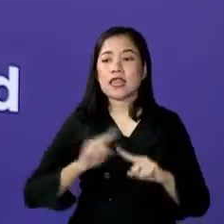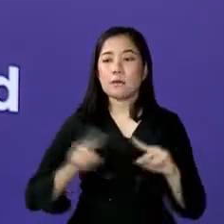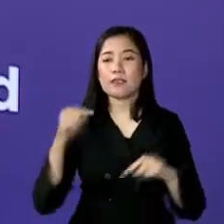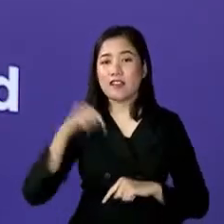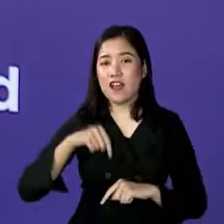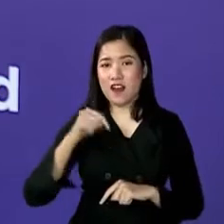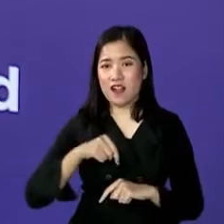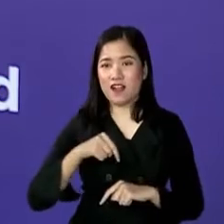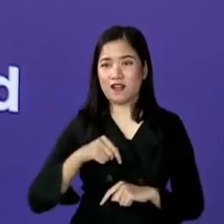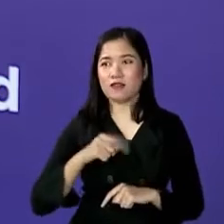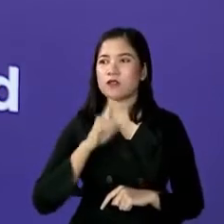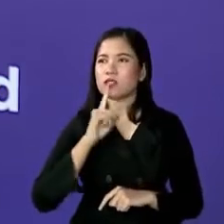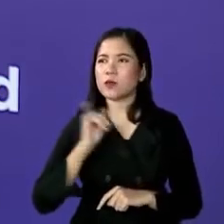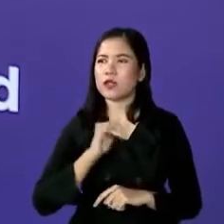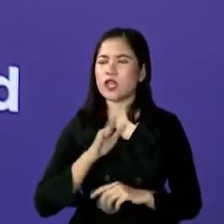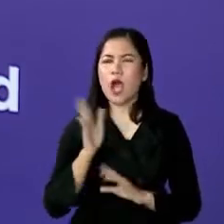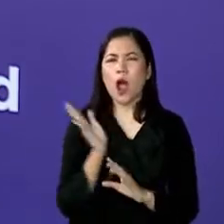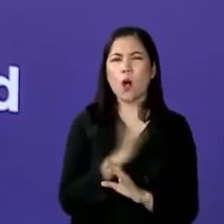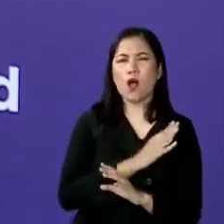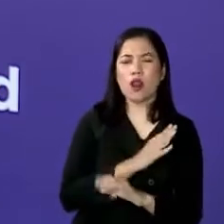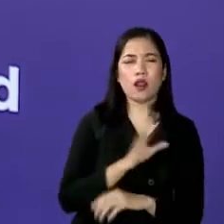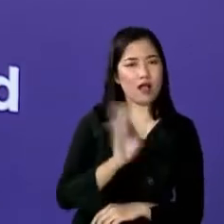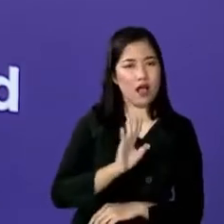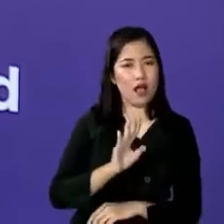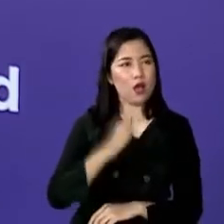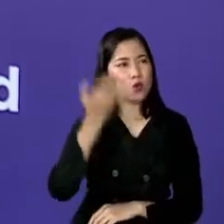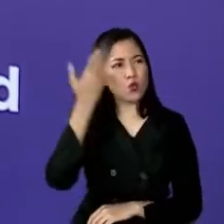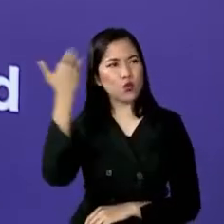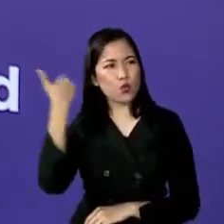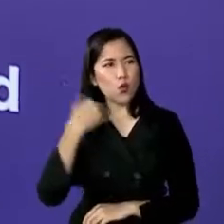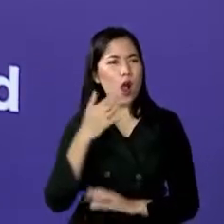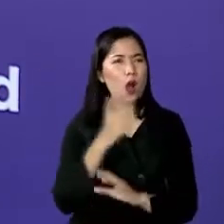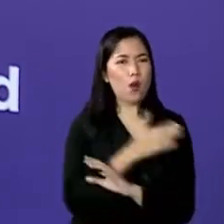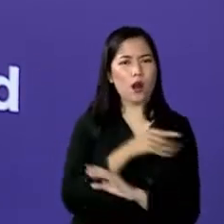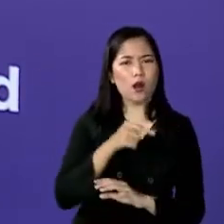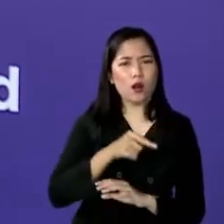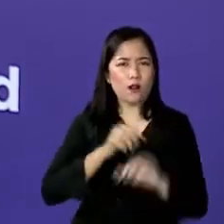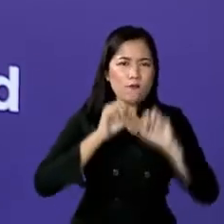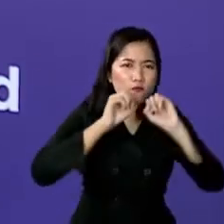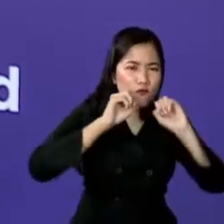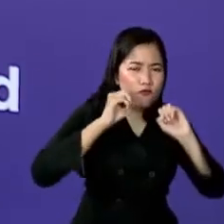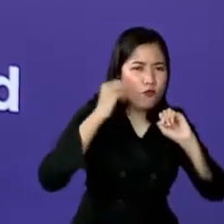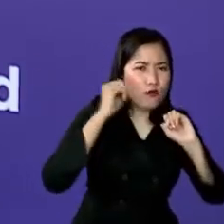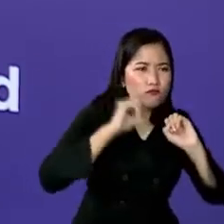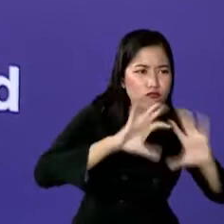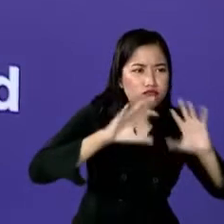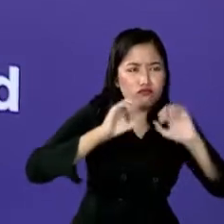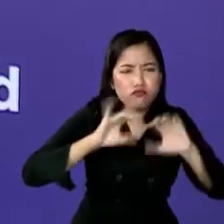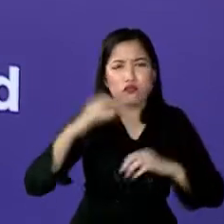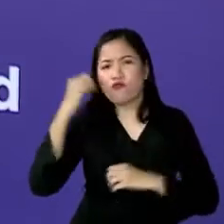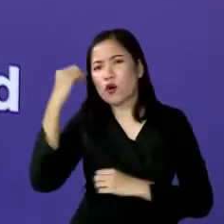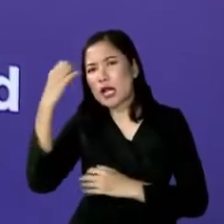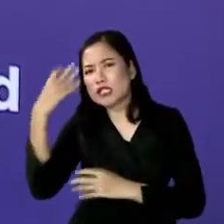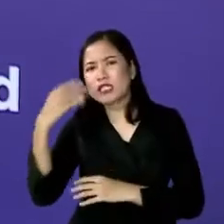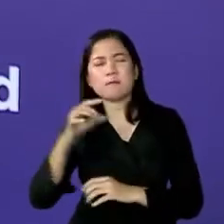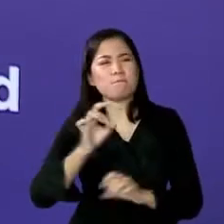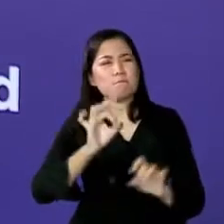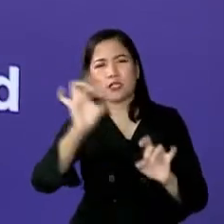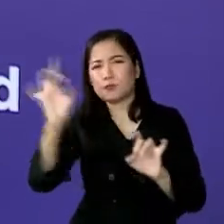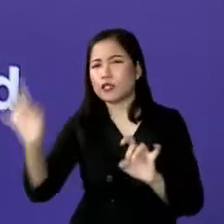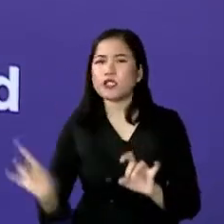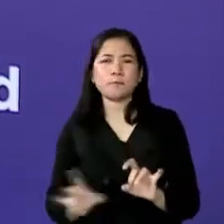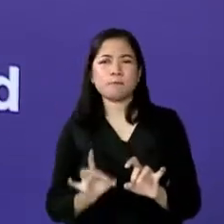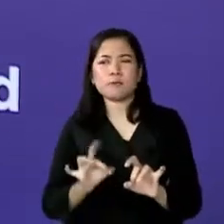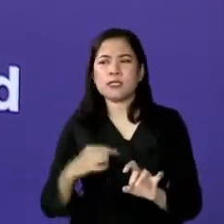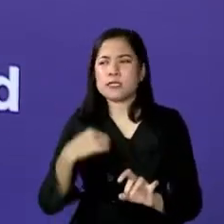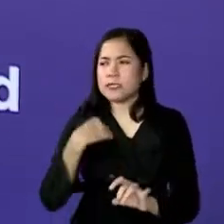tidak seperti waktu di awal-awal waktu di awal itu informasi berseliweran ya sampai masyarakat sendiri bahkan